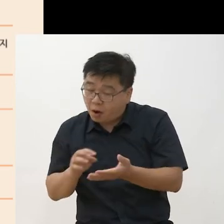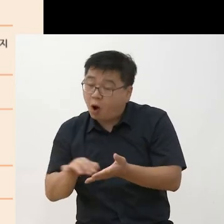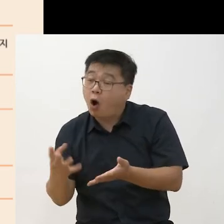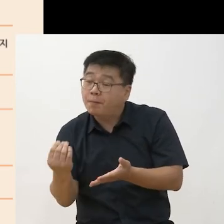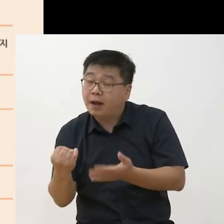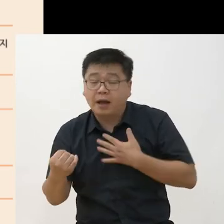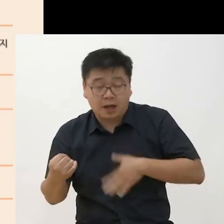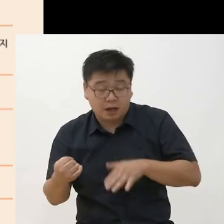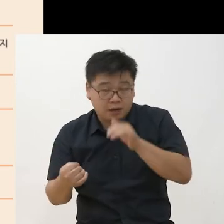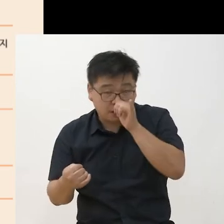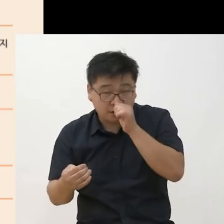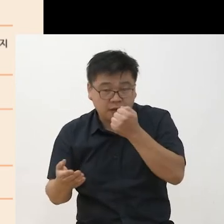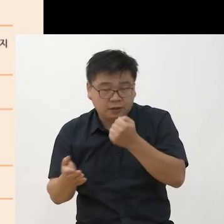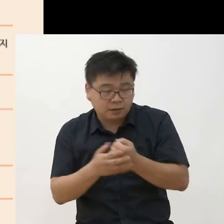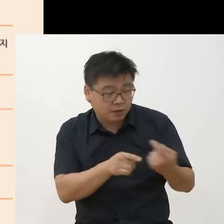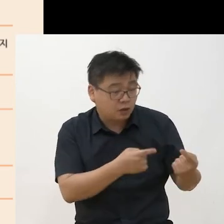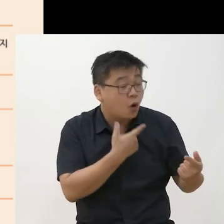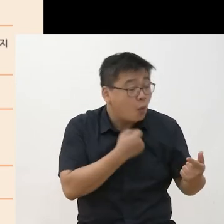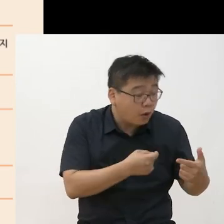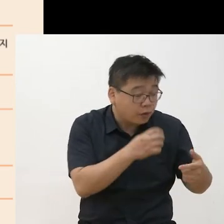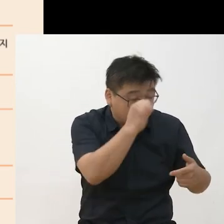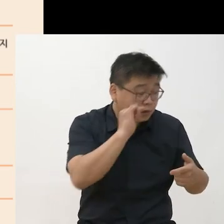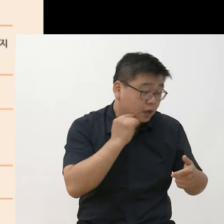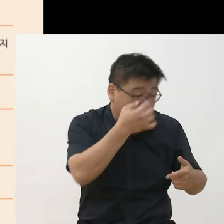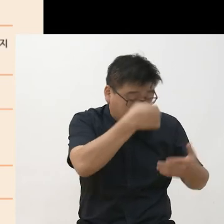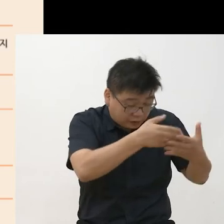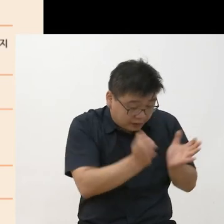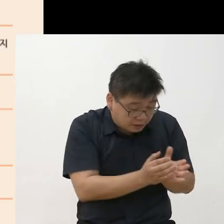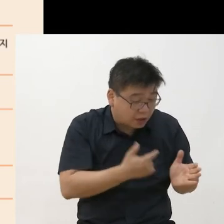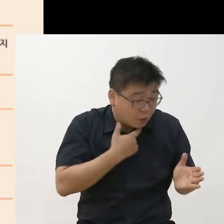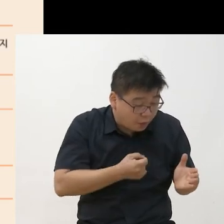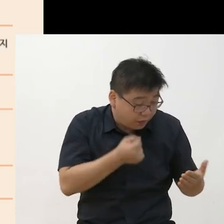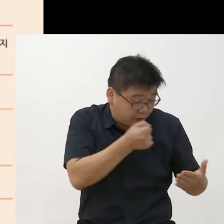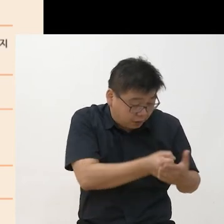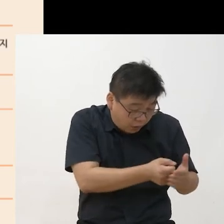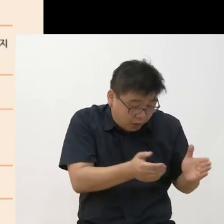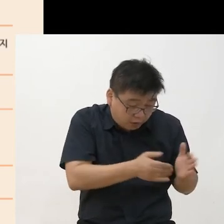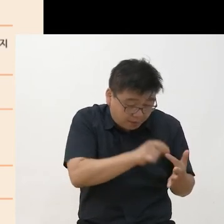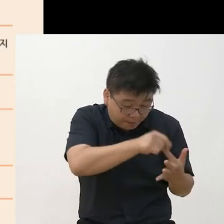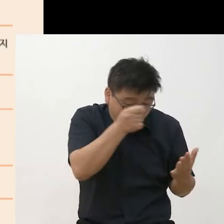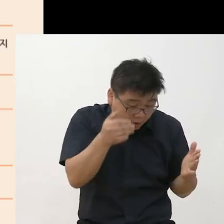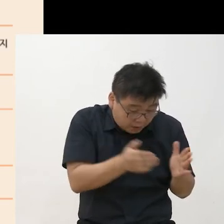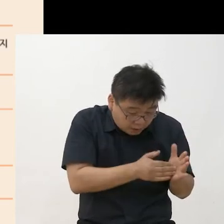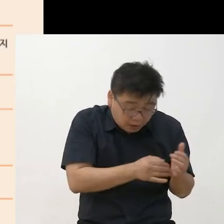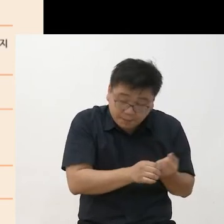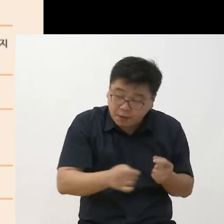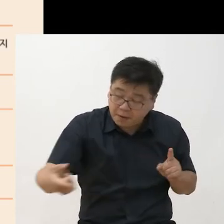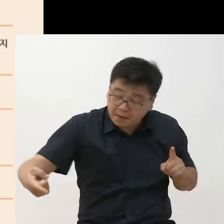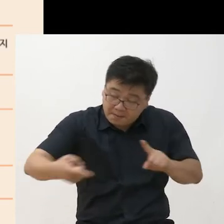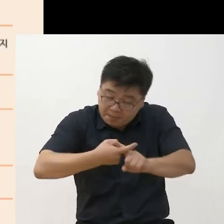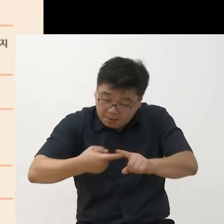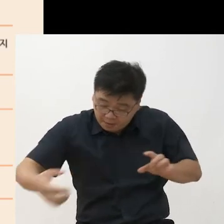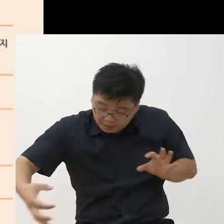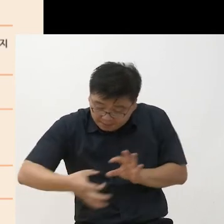그 각 시설에 예술단체가 선정이 되면 연결하는